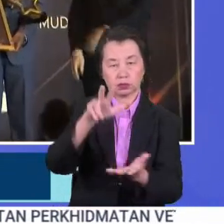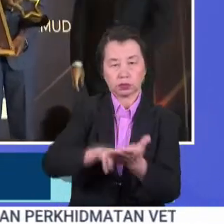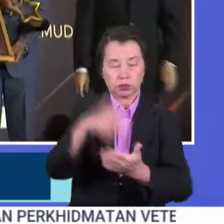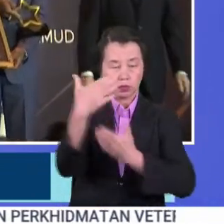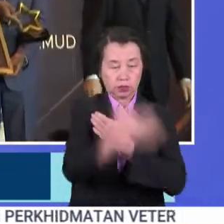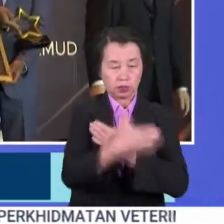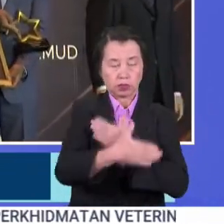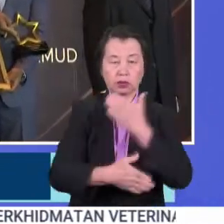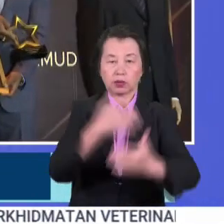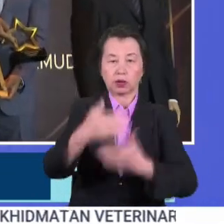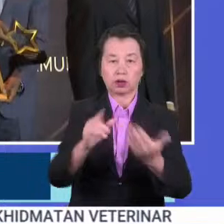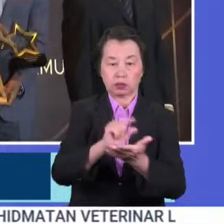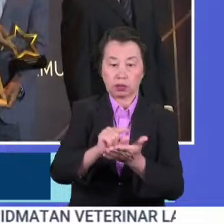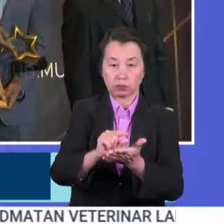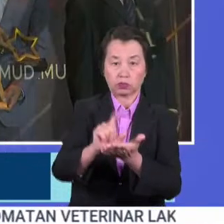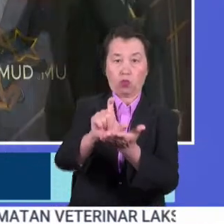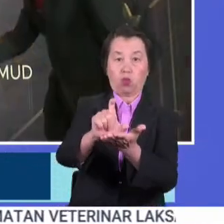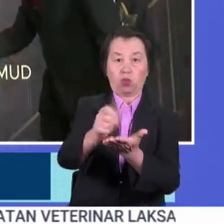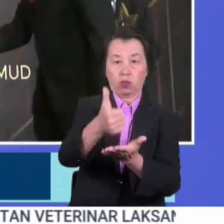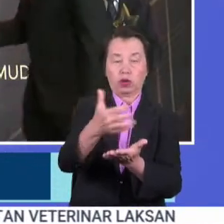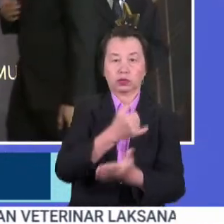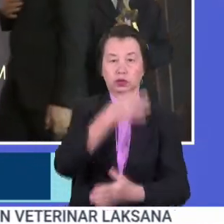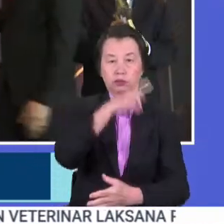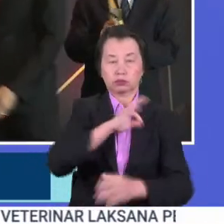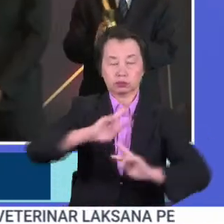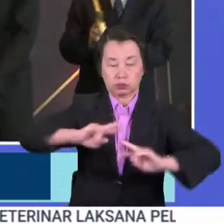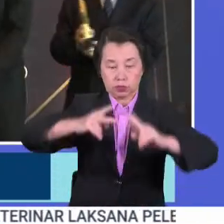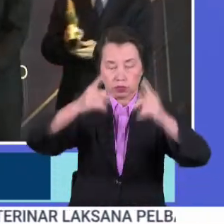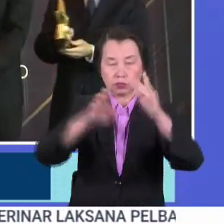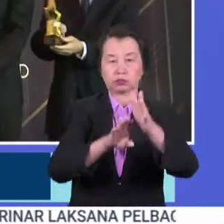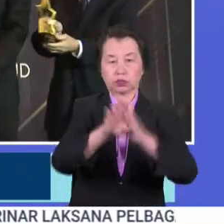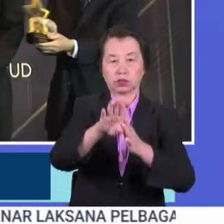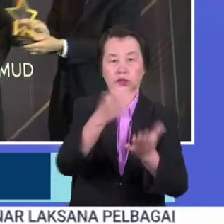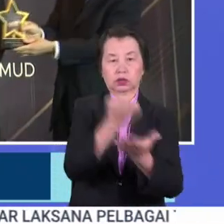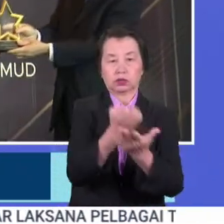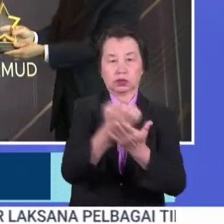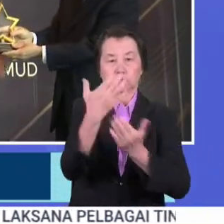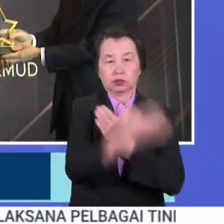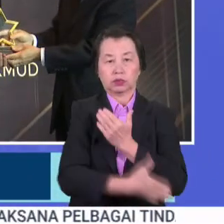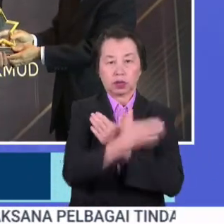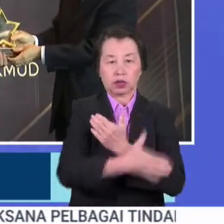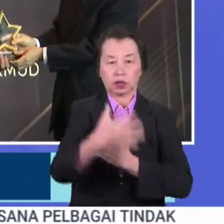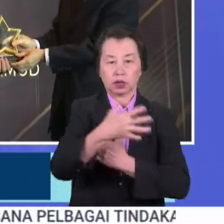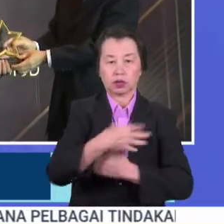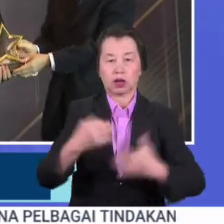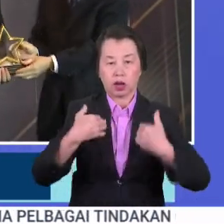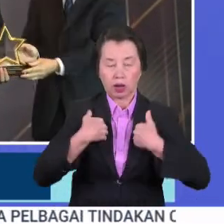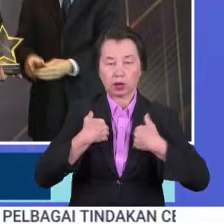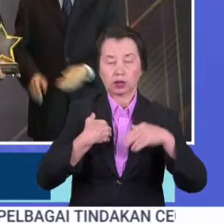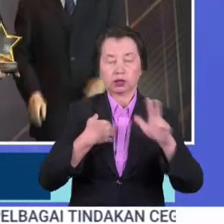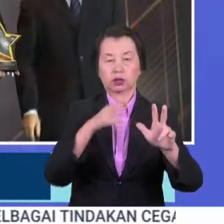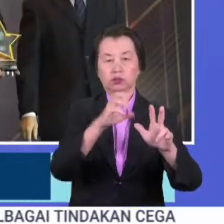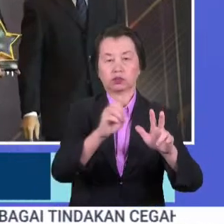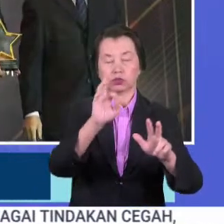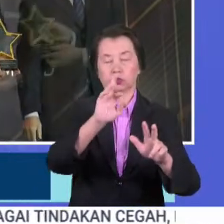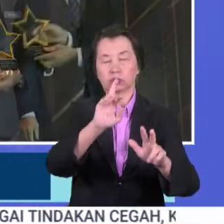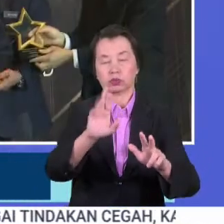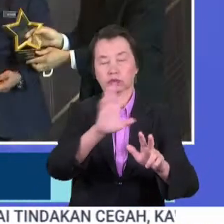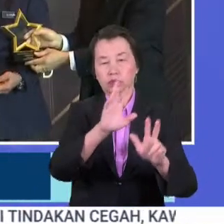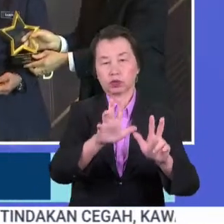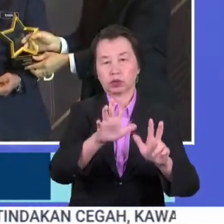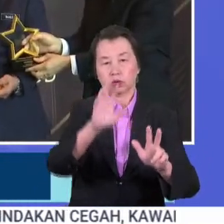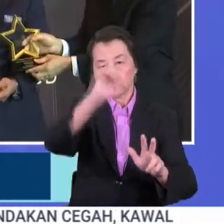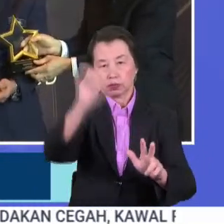negara maju dan berpendapatan tinggi selain meningkatkan pembangunan ekonomi negara dan melahirkan 35% tenaga mahir